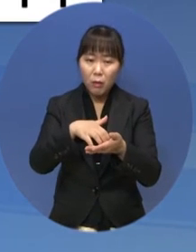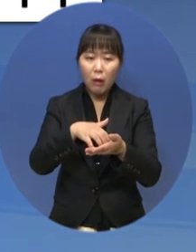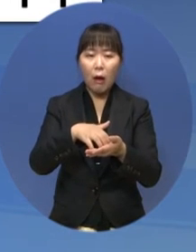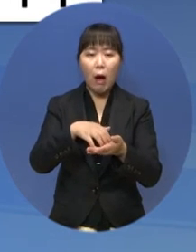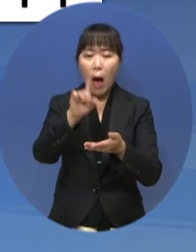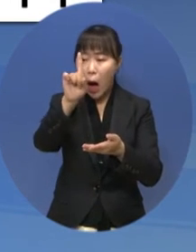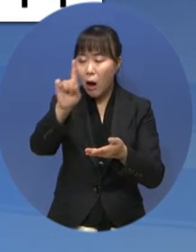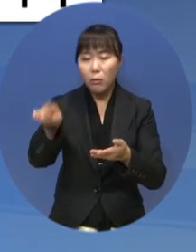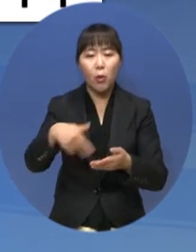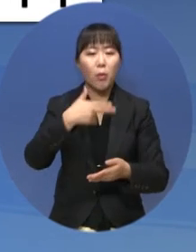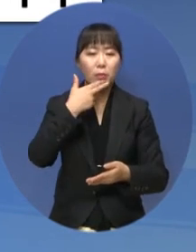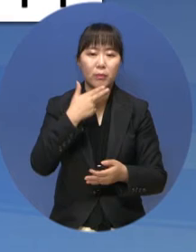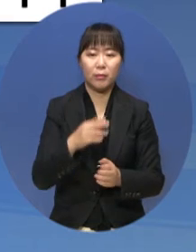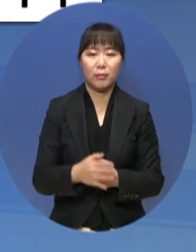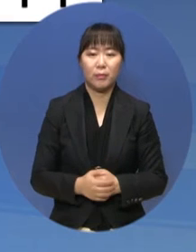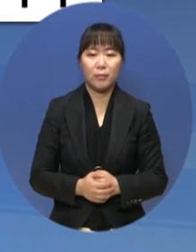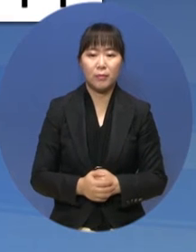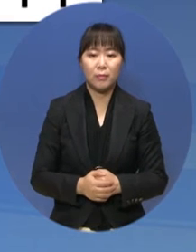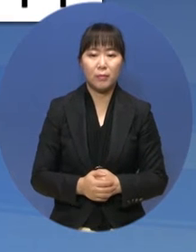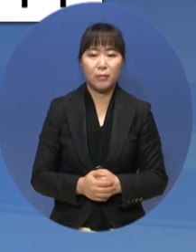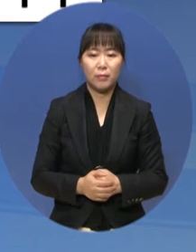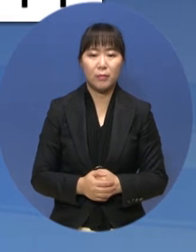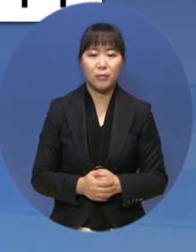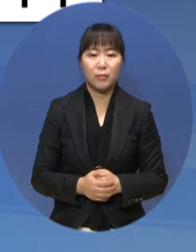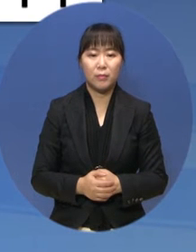단한 곳도 없는 것으로 나타났습니다.